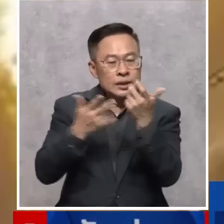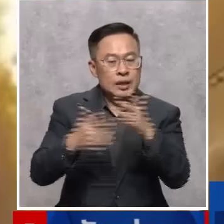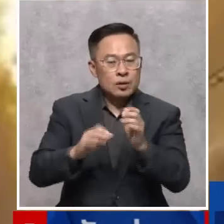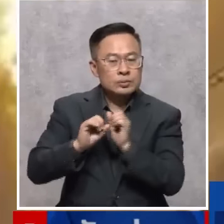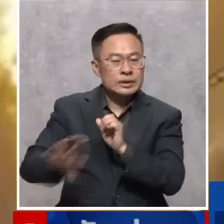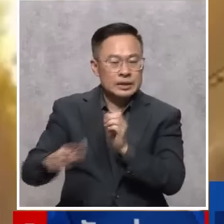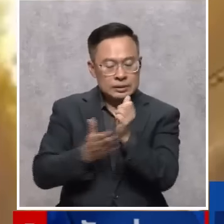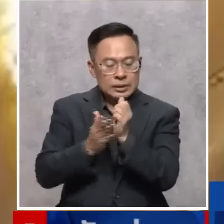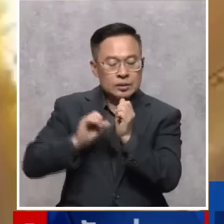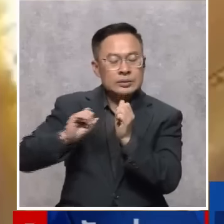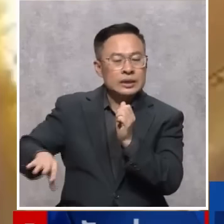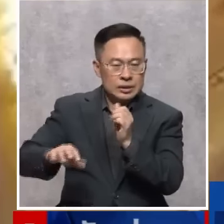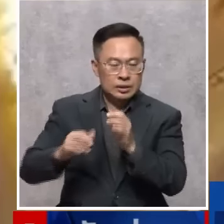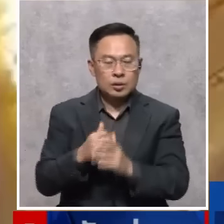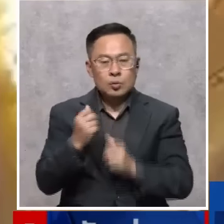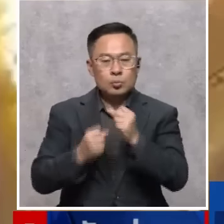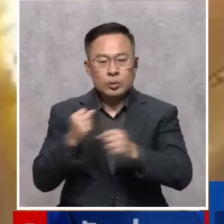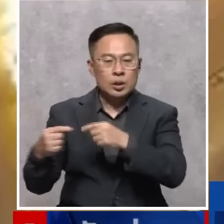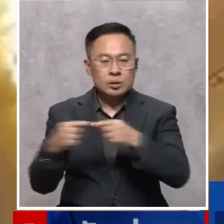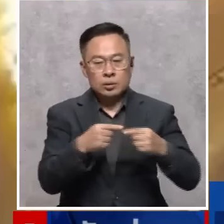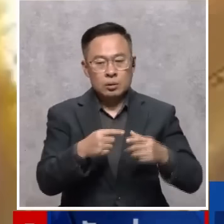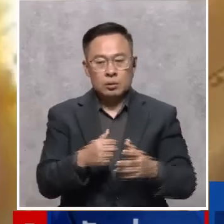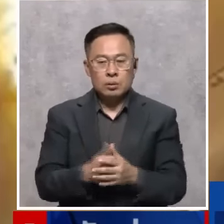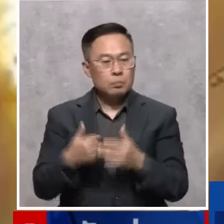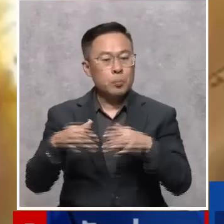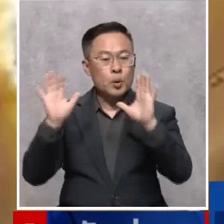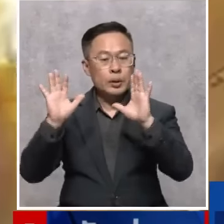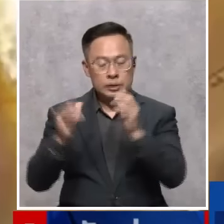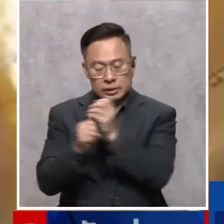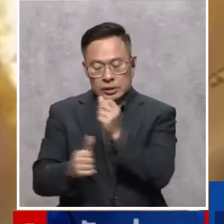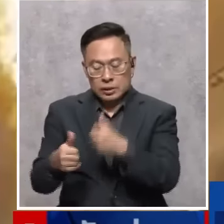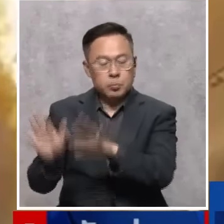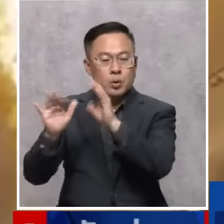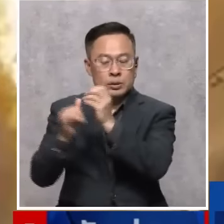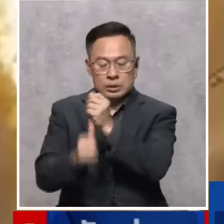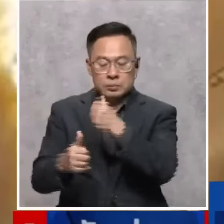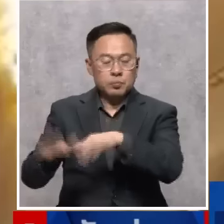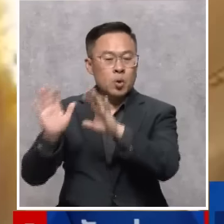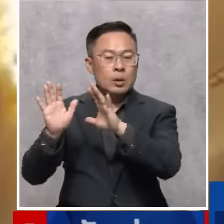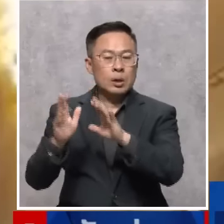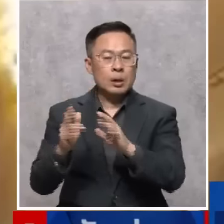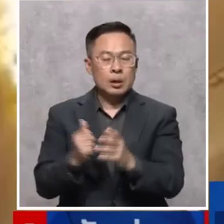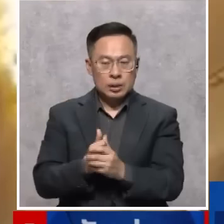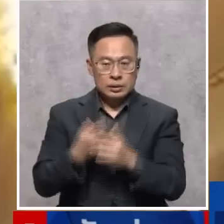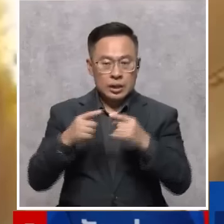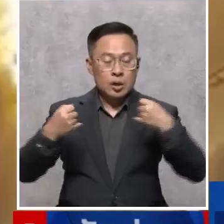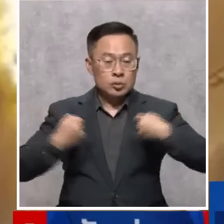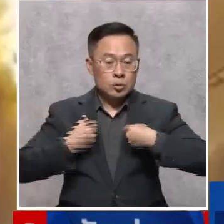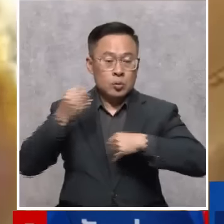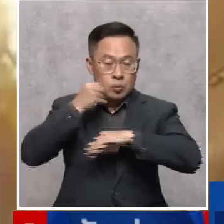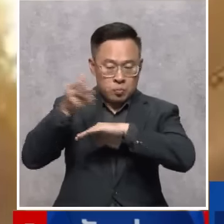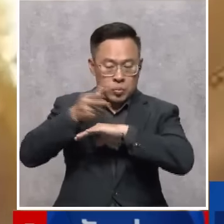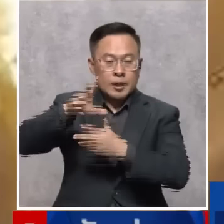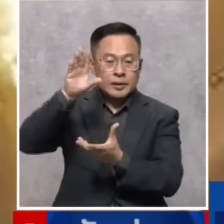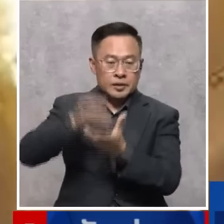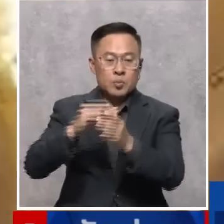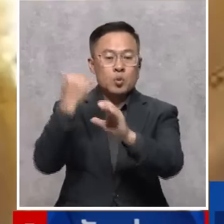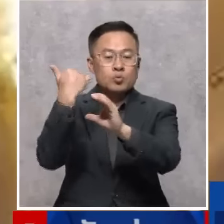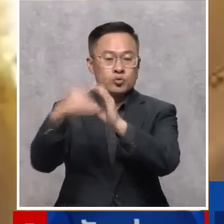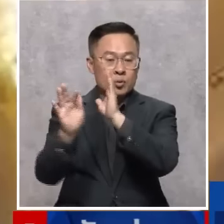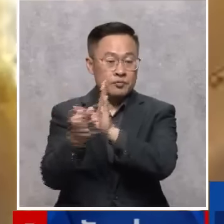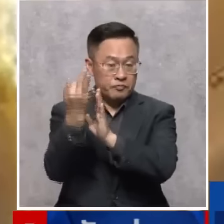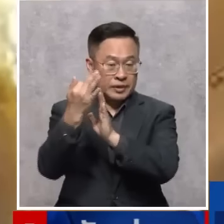อย่างงั้นเลยเหรอคะทิ้งไ้อย่างงั้นเลยค่ะเหมือนไม่มีอะไรเกิดขึ้นเลยคลิปนี้ค่ะถูกเผยแพร่โดยเพจอยากดังเดี๋ยวจัดให้